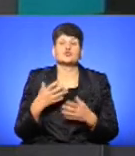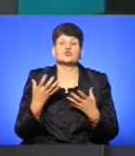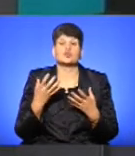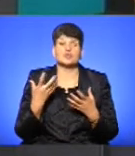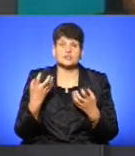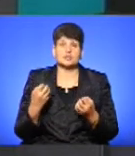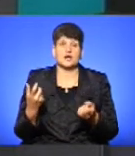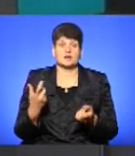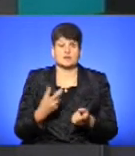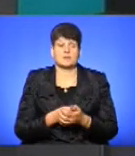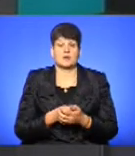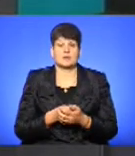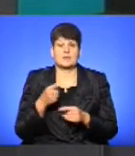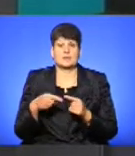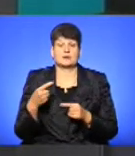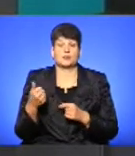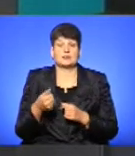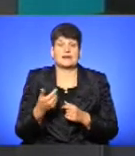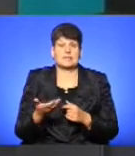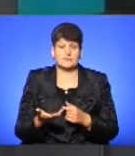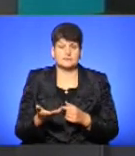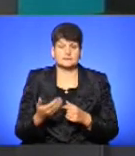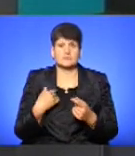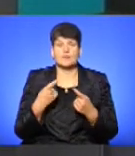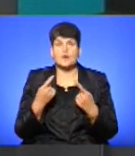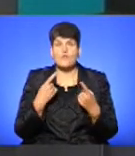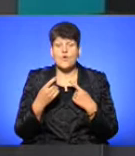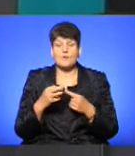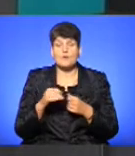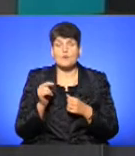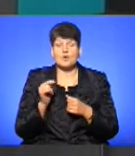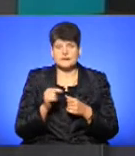щеплятися наступного року. Ми говоримо про те, що